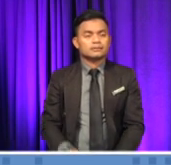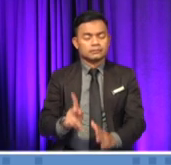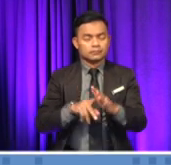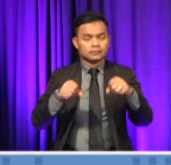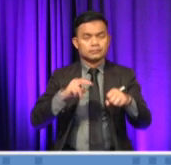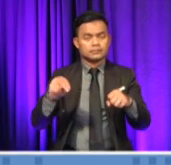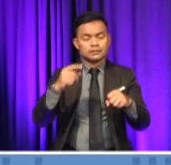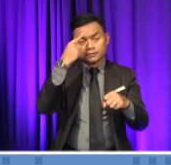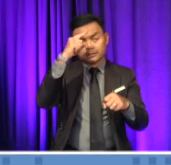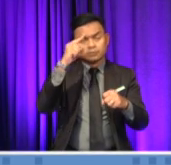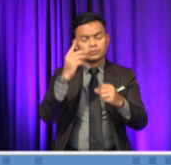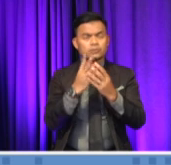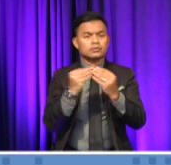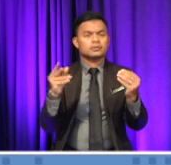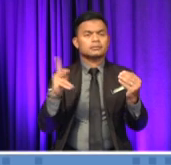menyesuaikan